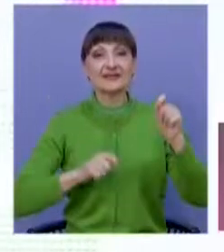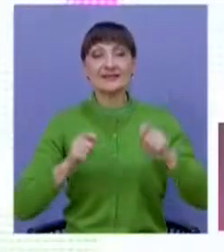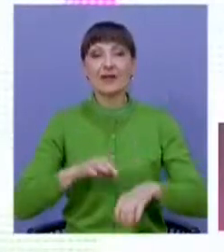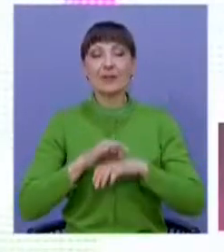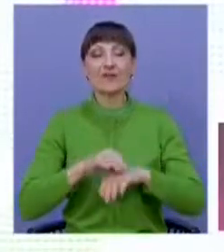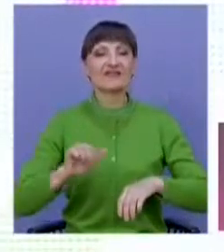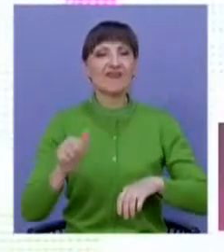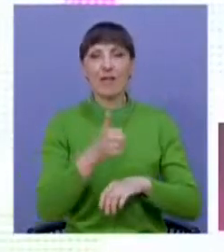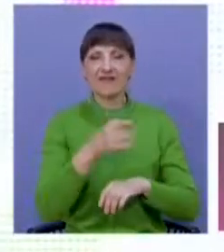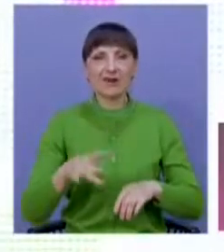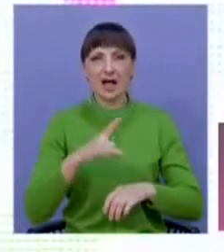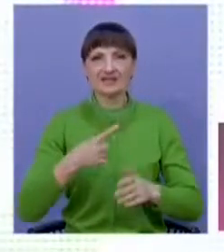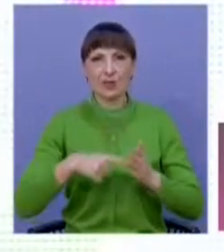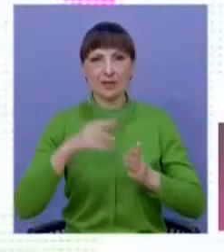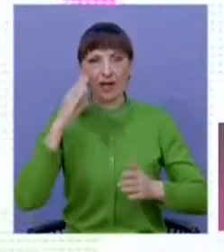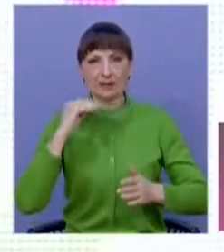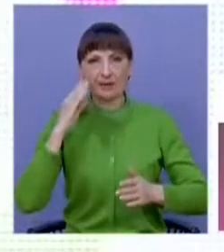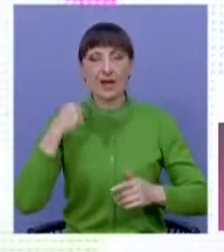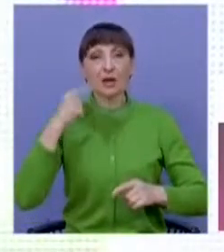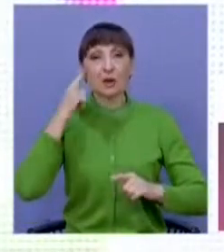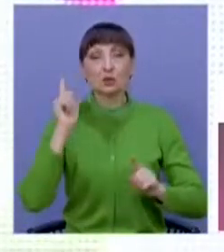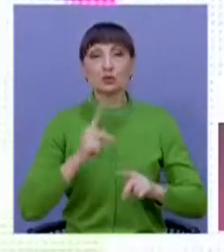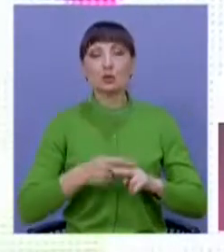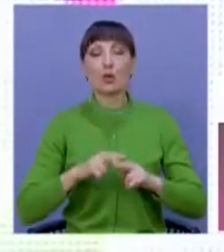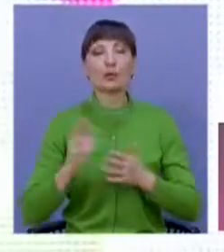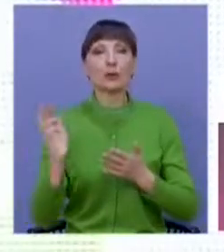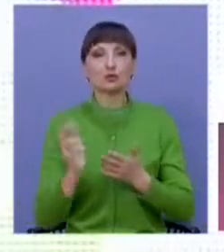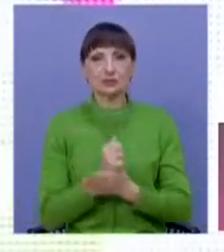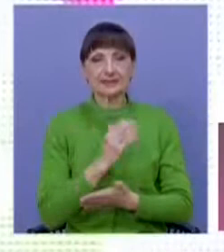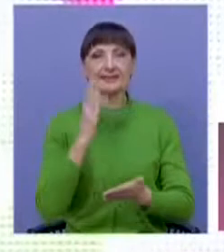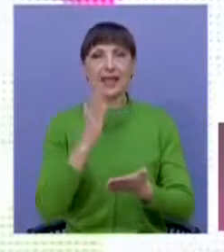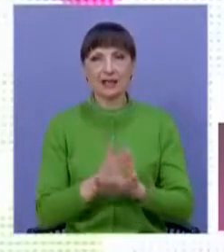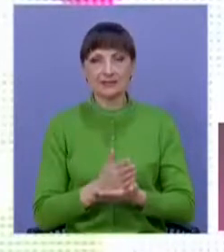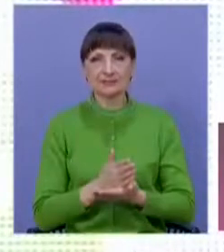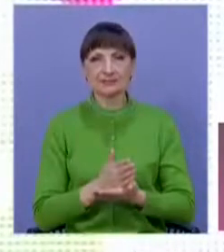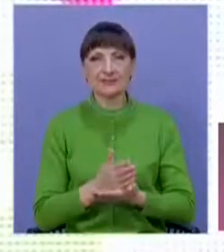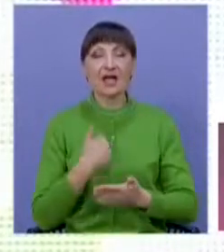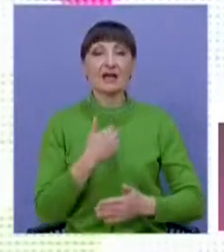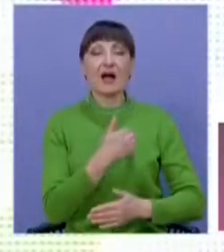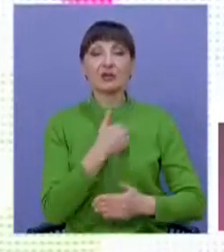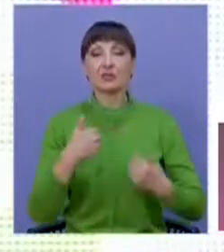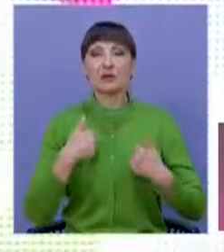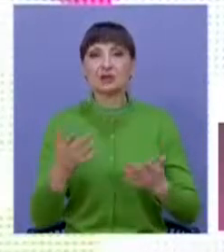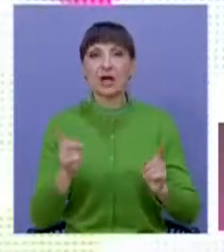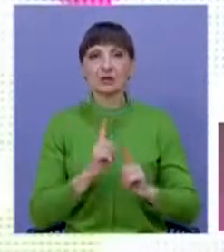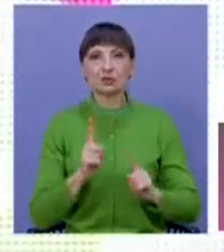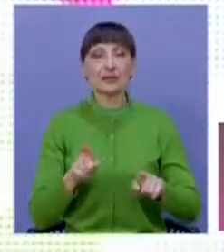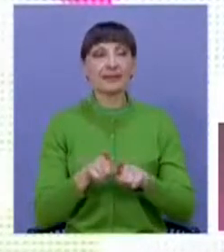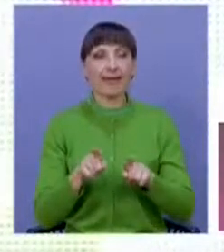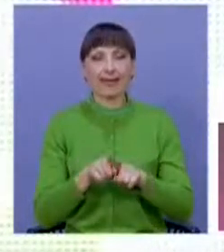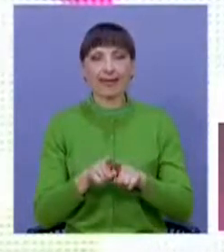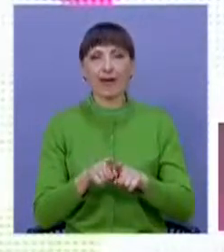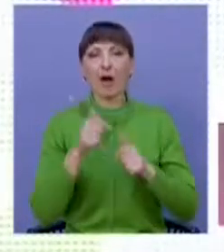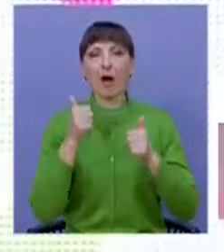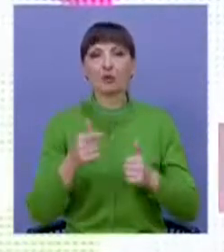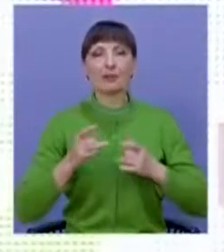первый раз в нашем городе. И мне кажется, он получился, состоялся. Я хочу пожелать, чтобы такие